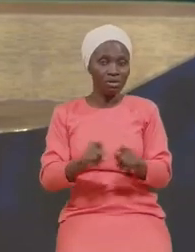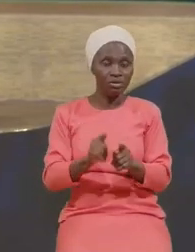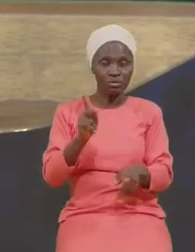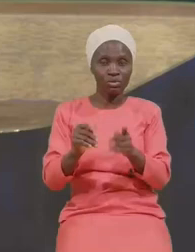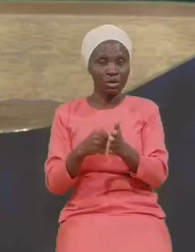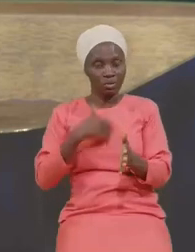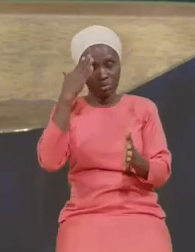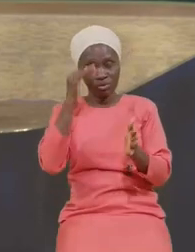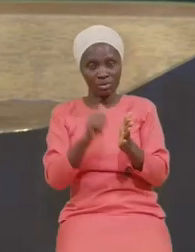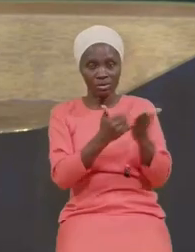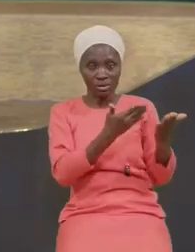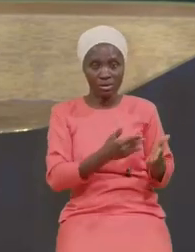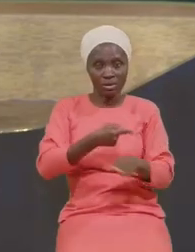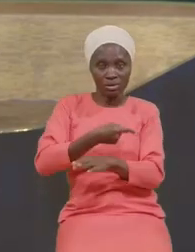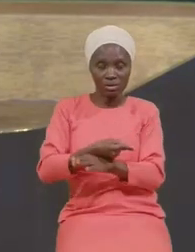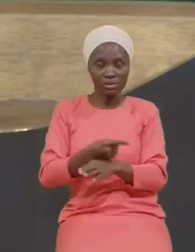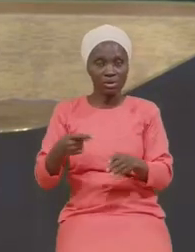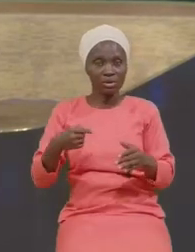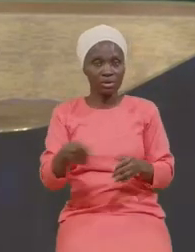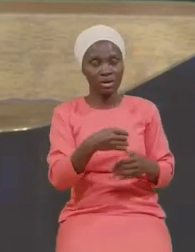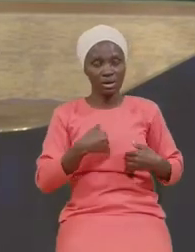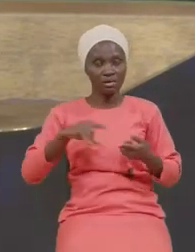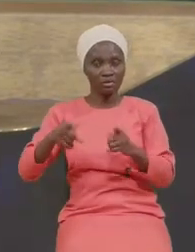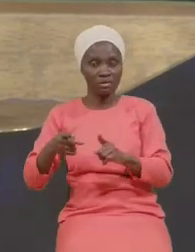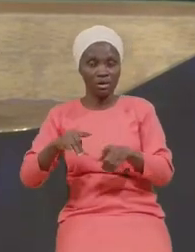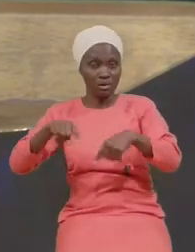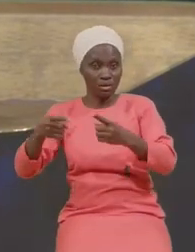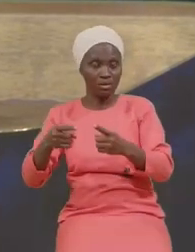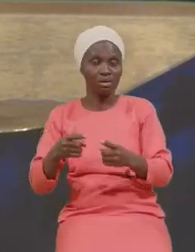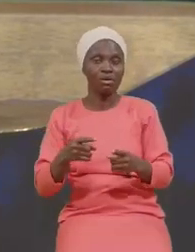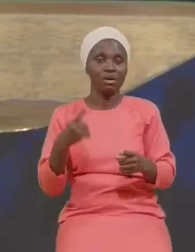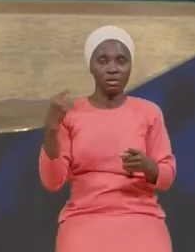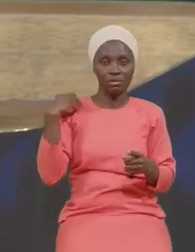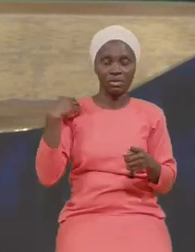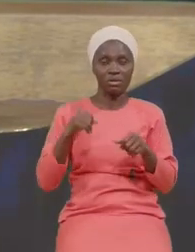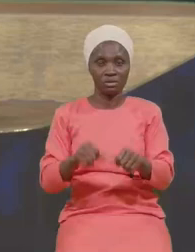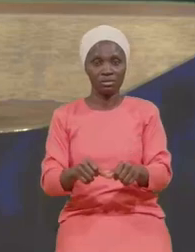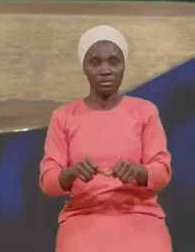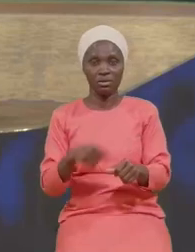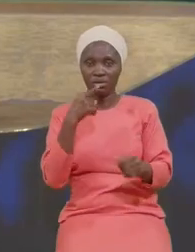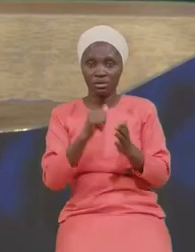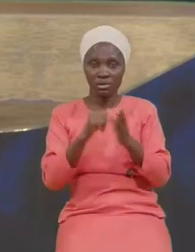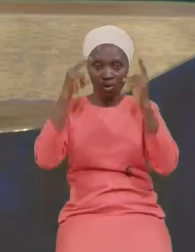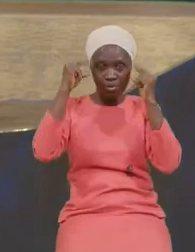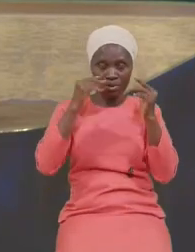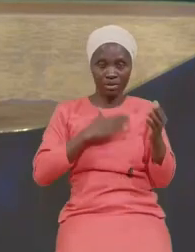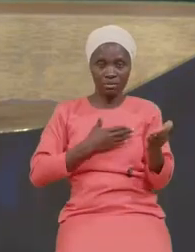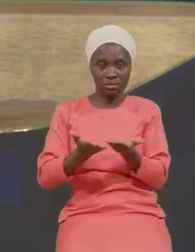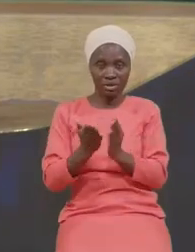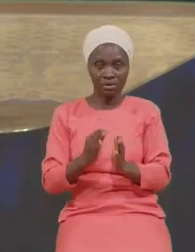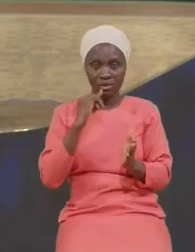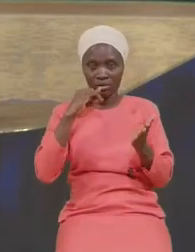de l'Évangile ne sont plus le maître demeure là Moïse est mort maintenant